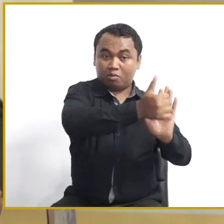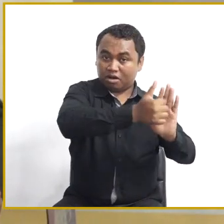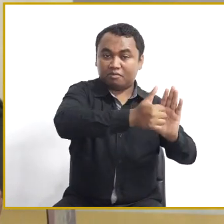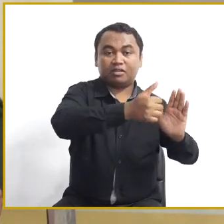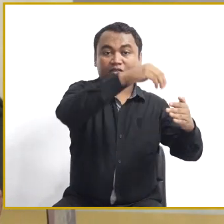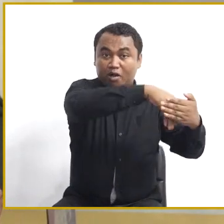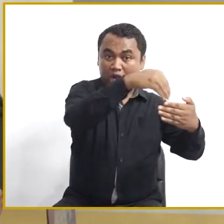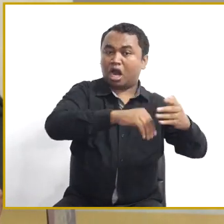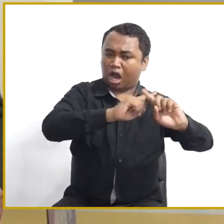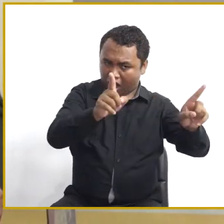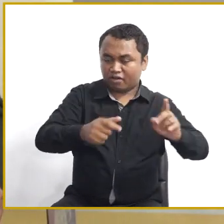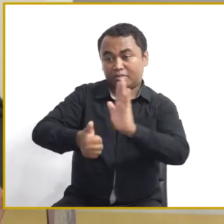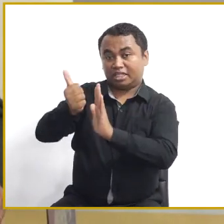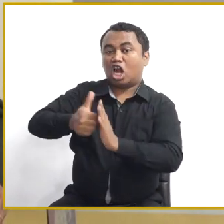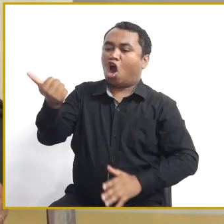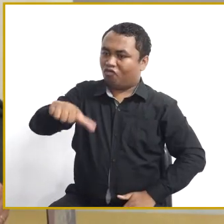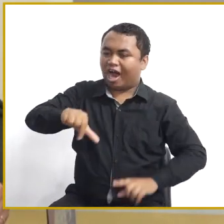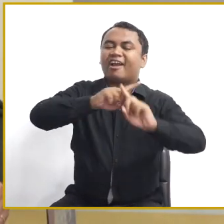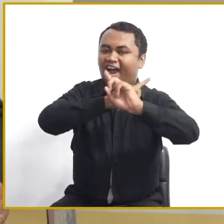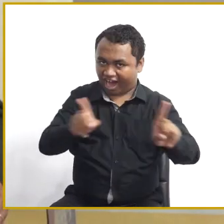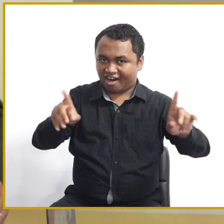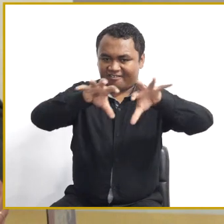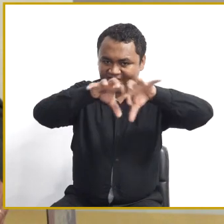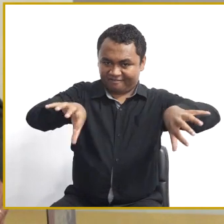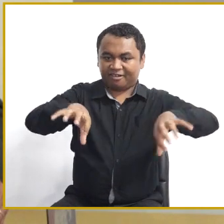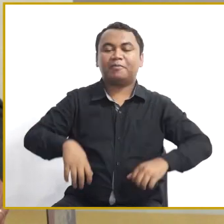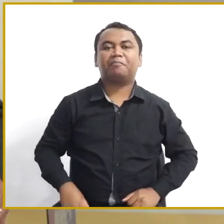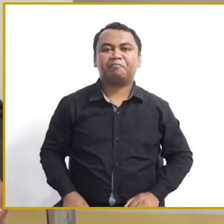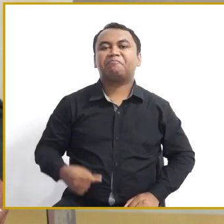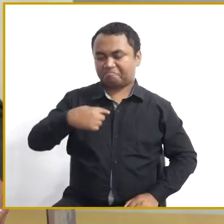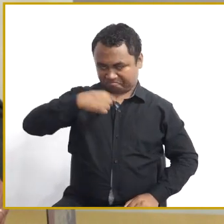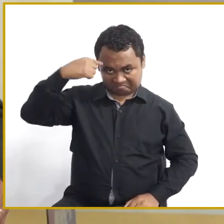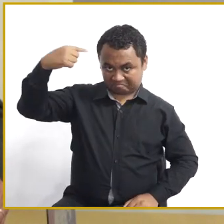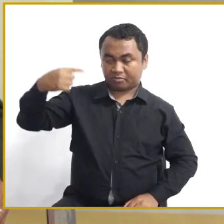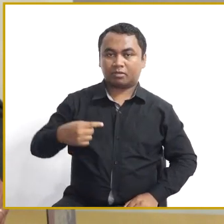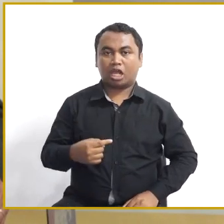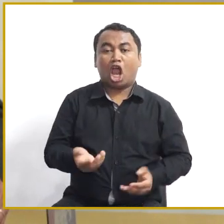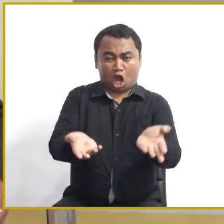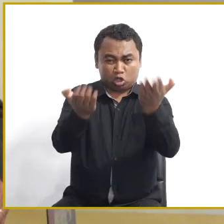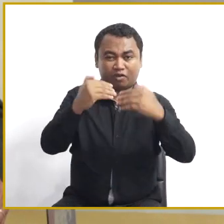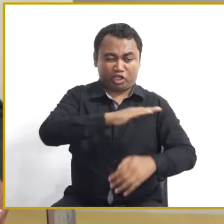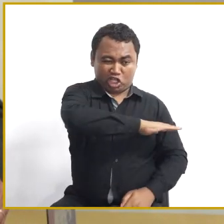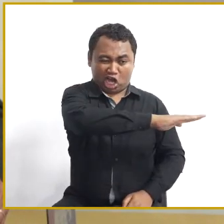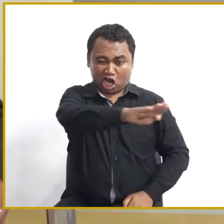fotsiny hiakatra hatramin'ny 100% ny tany volena Abrahama Razafy.